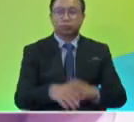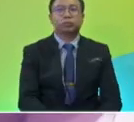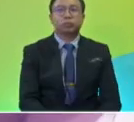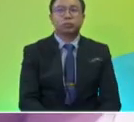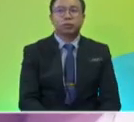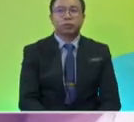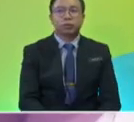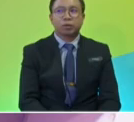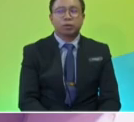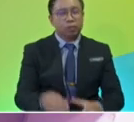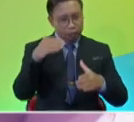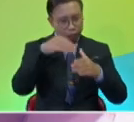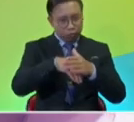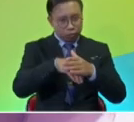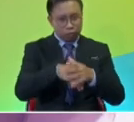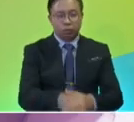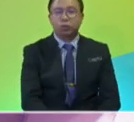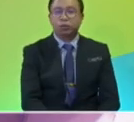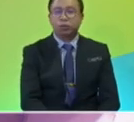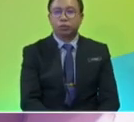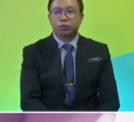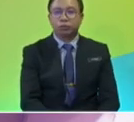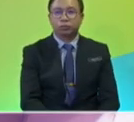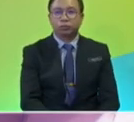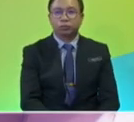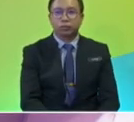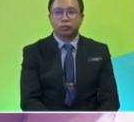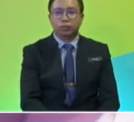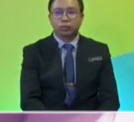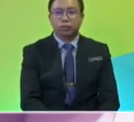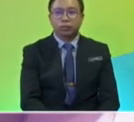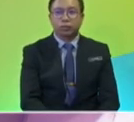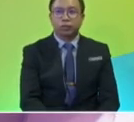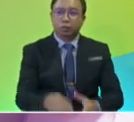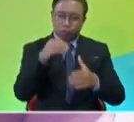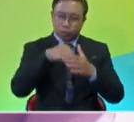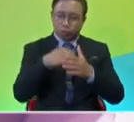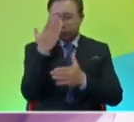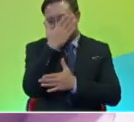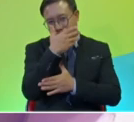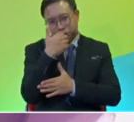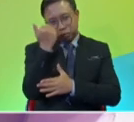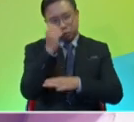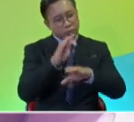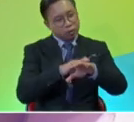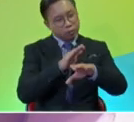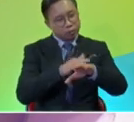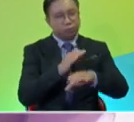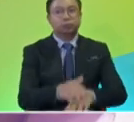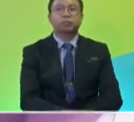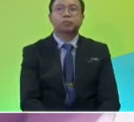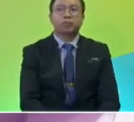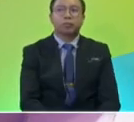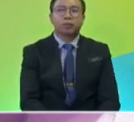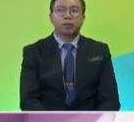masukkan dekat dalam dia punya punya tiub ni okey kita masukkan cantik-cantik lahk